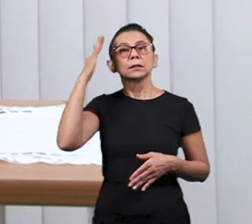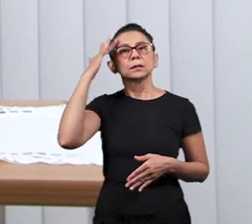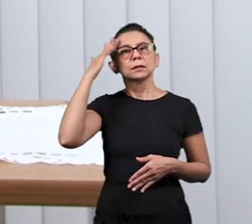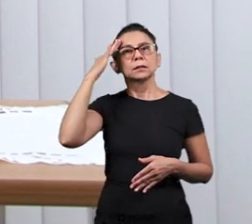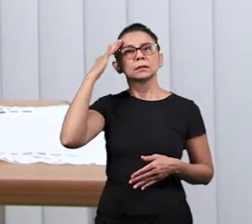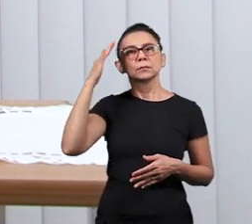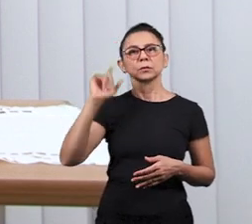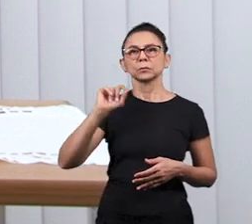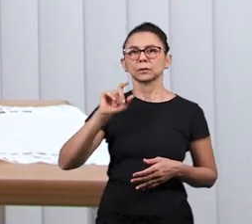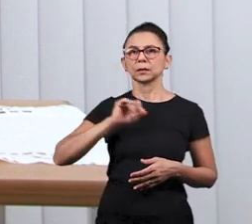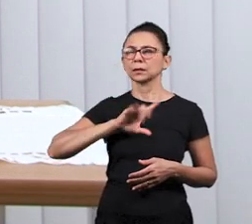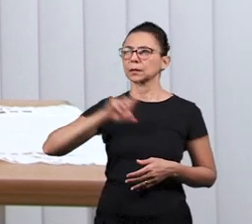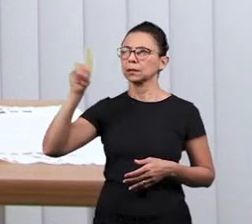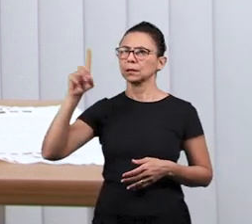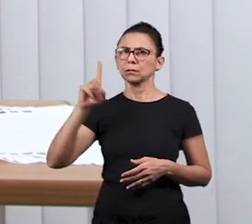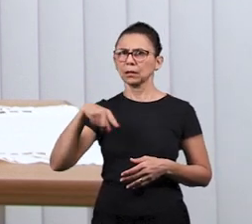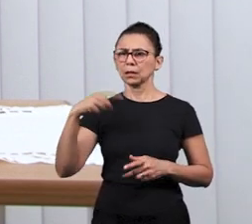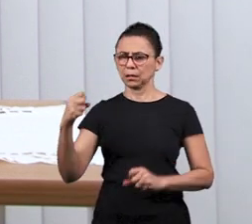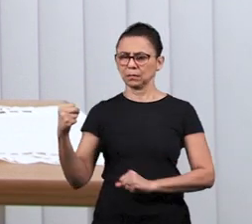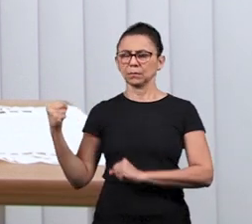Он силен